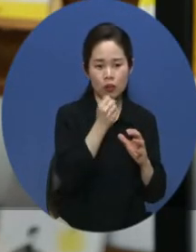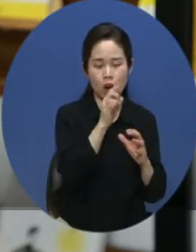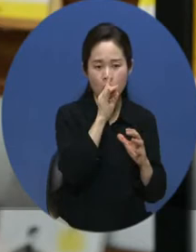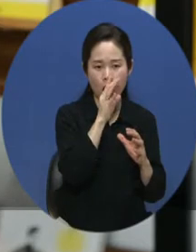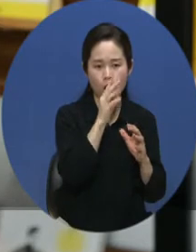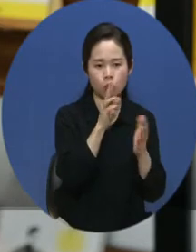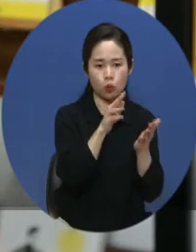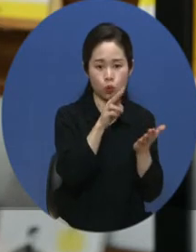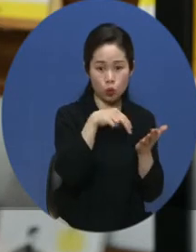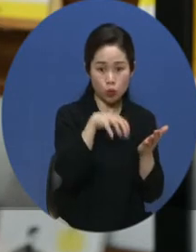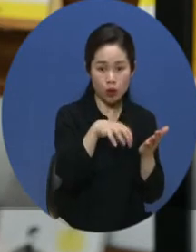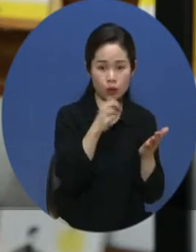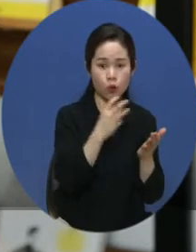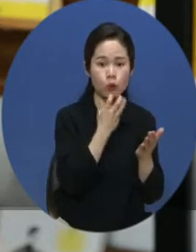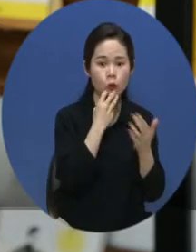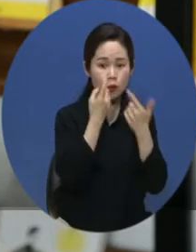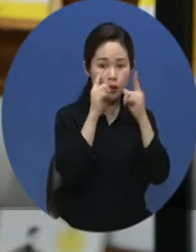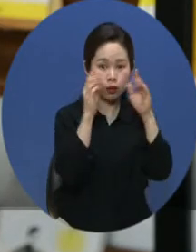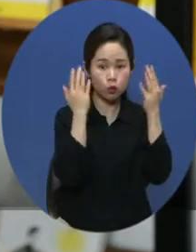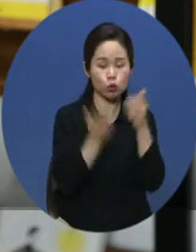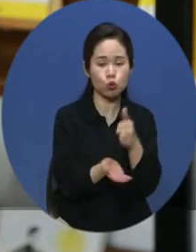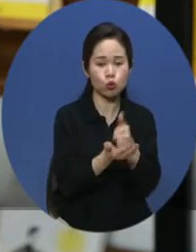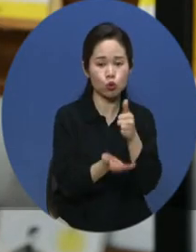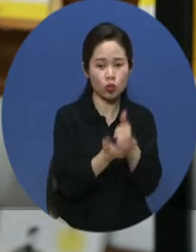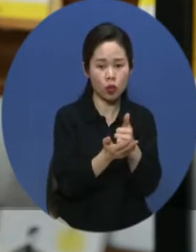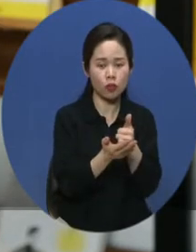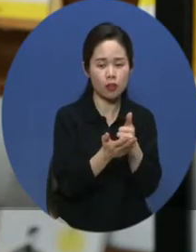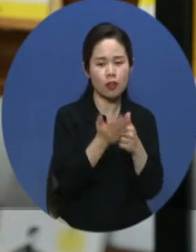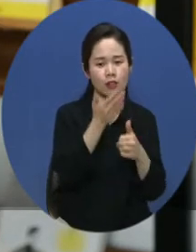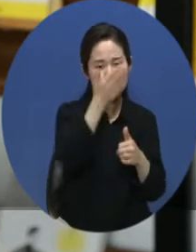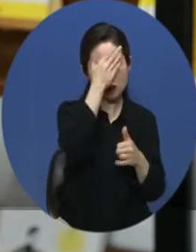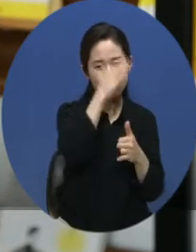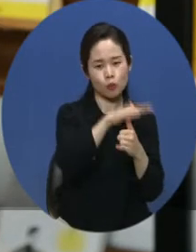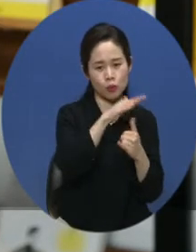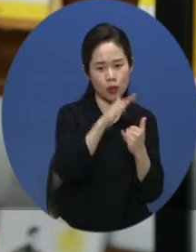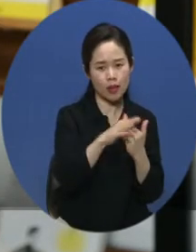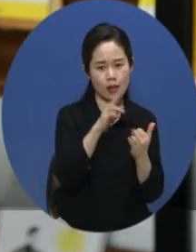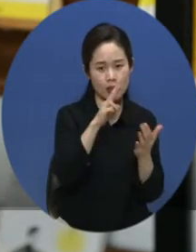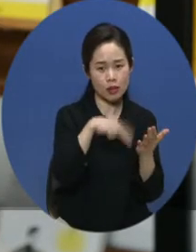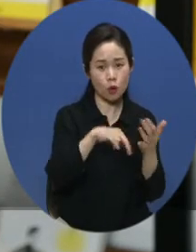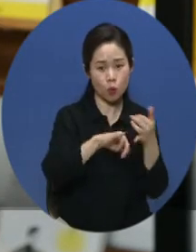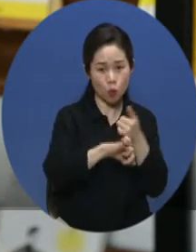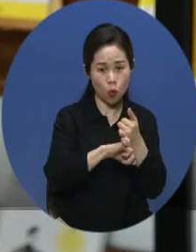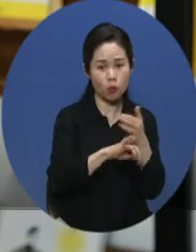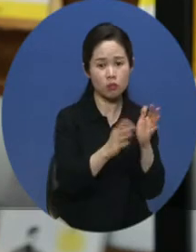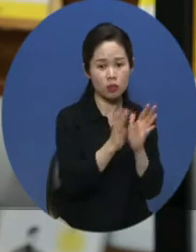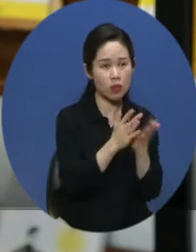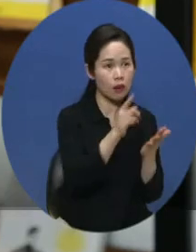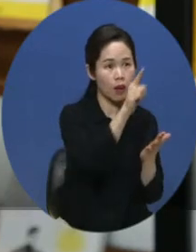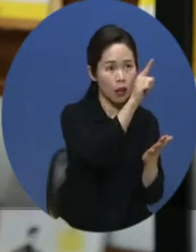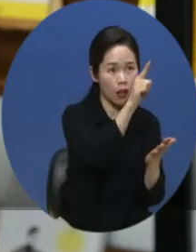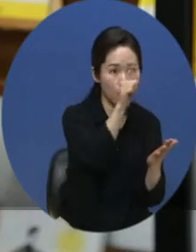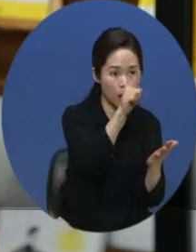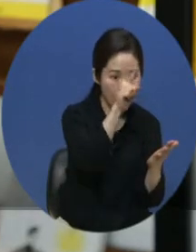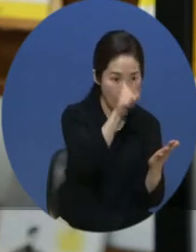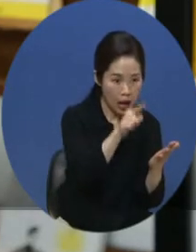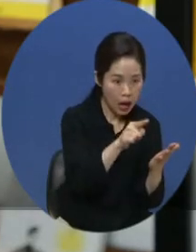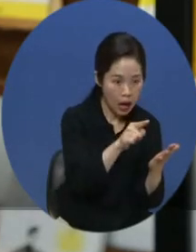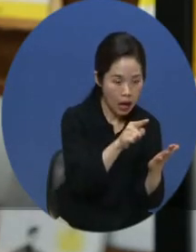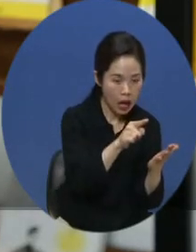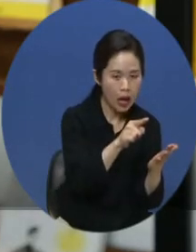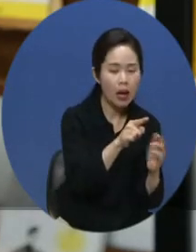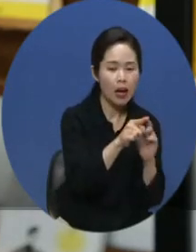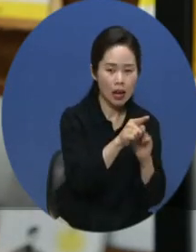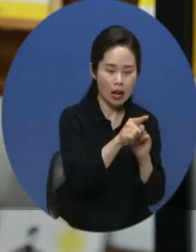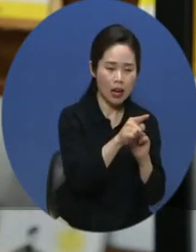서울대학교에서 이렇게 추천하는 청소년 필독서 중에서 선정을 하게 됐었고요. 그 중에서도 이제 톨스토이